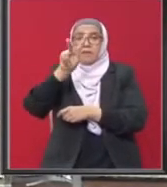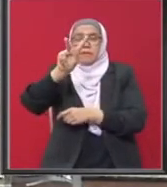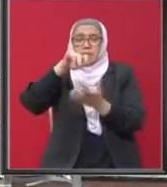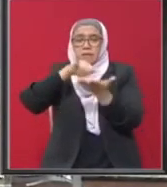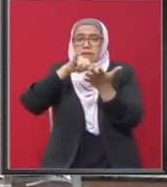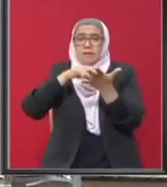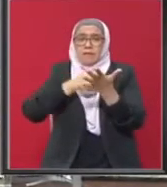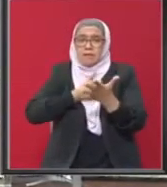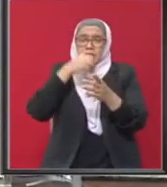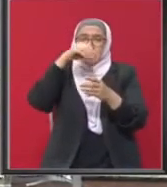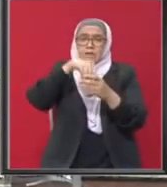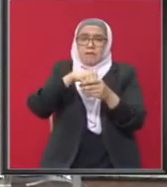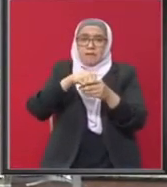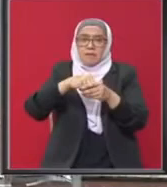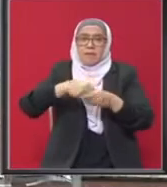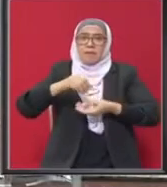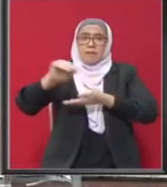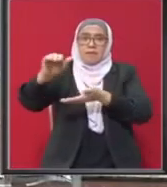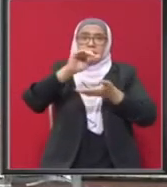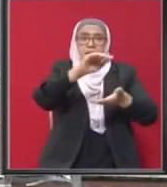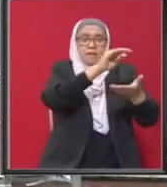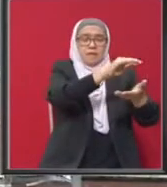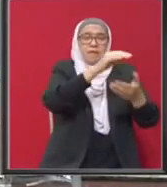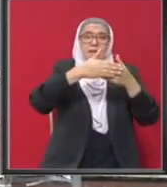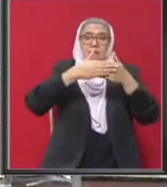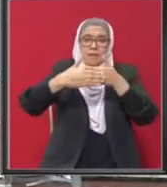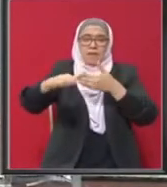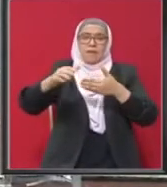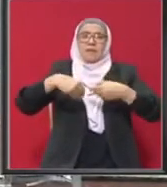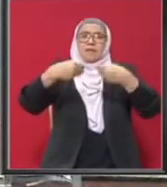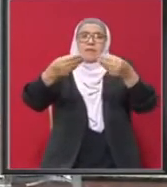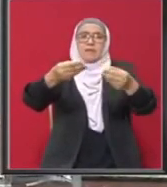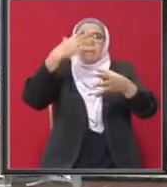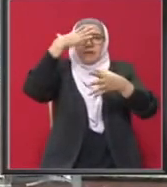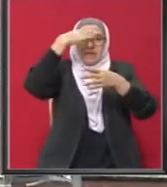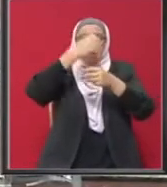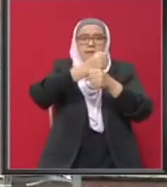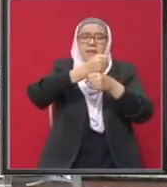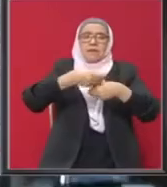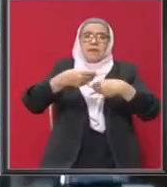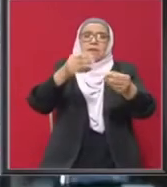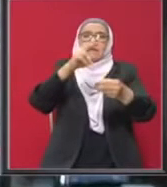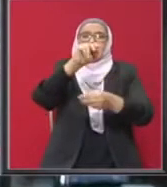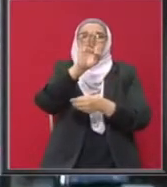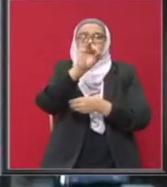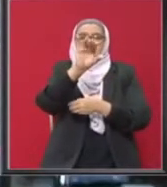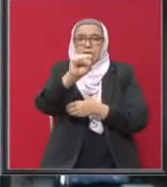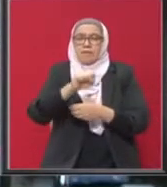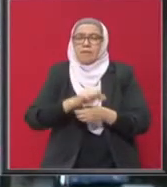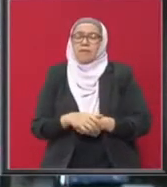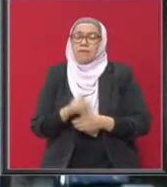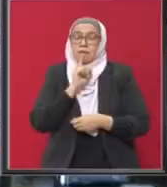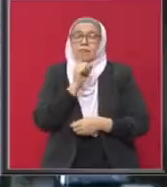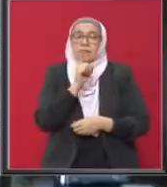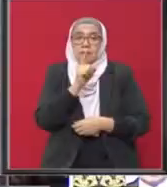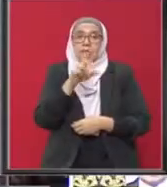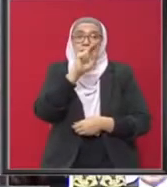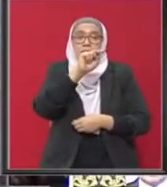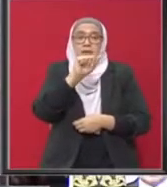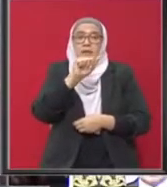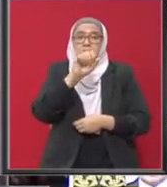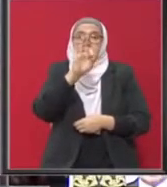selepas dwimanda kepada nafas Susno masih intro terus Kalian nafas akan melibatkan Pipik